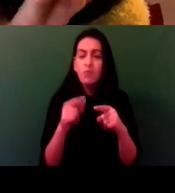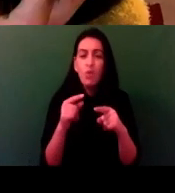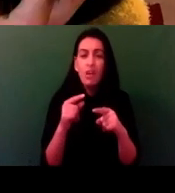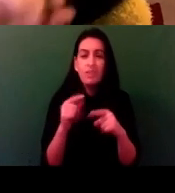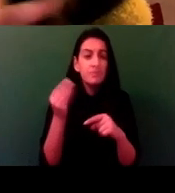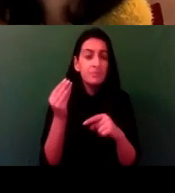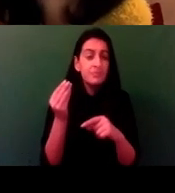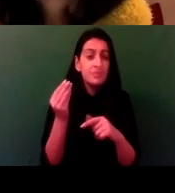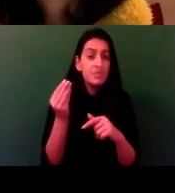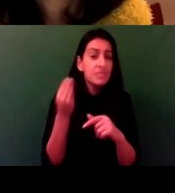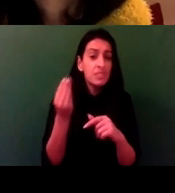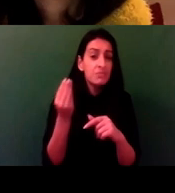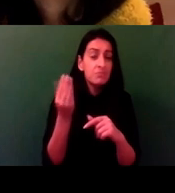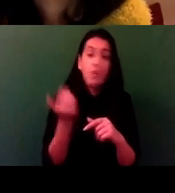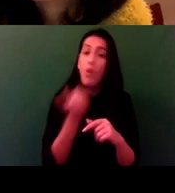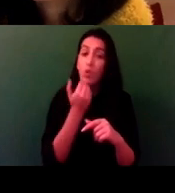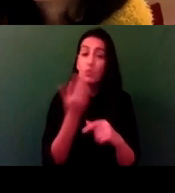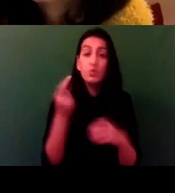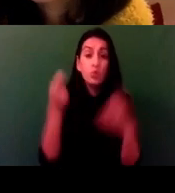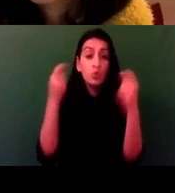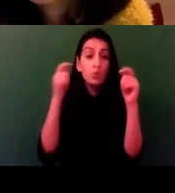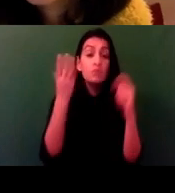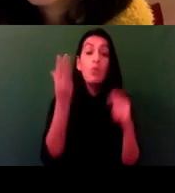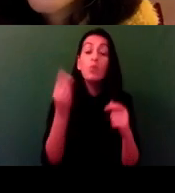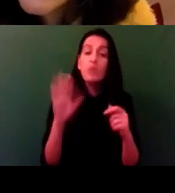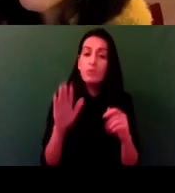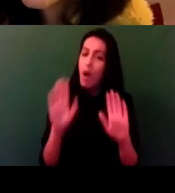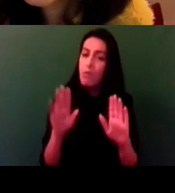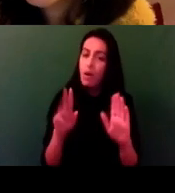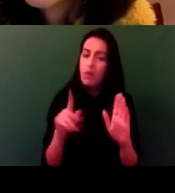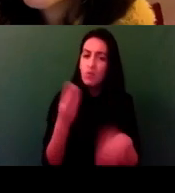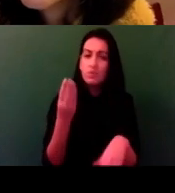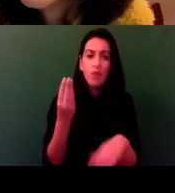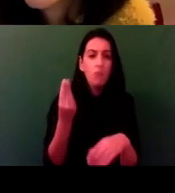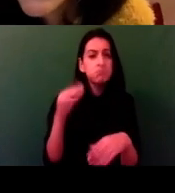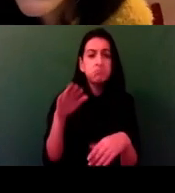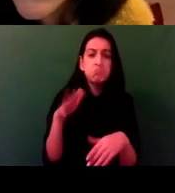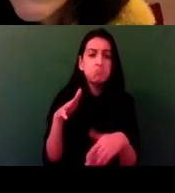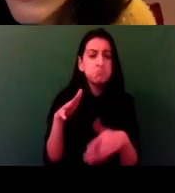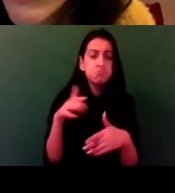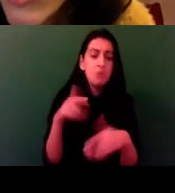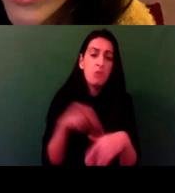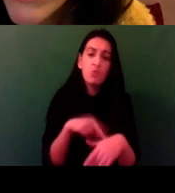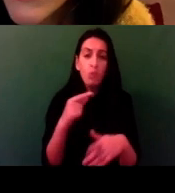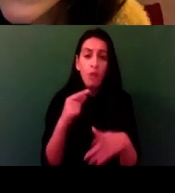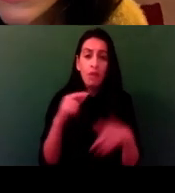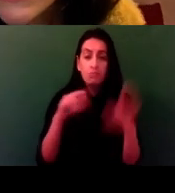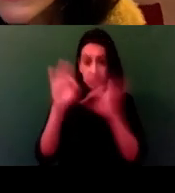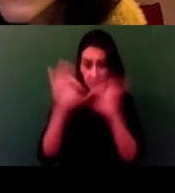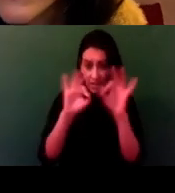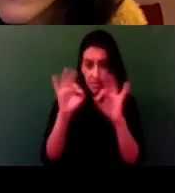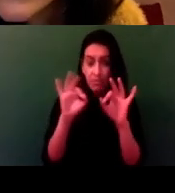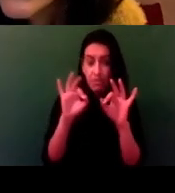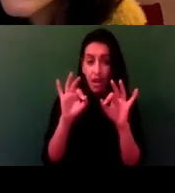kriterine yorumuna Korhan Gümüş'ün geliyoruz yine. Ümmühan Öztürk, öncelikle konuşmacılara ve organizasyona teşekkür ederim. Benim sorum ölçek meselesiyle